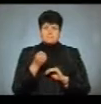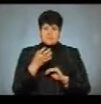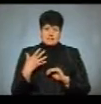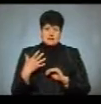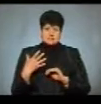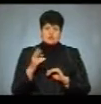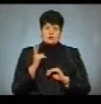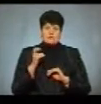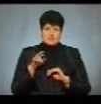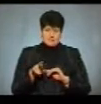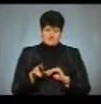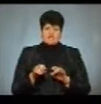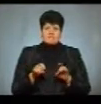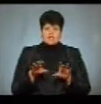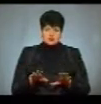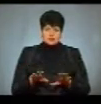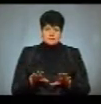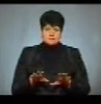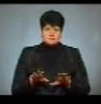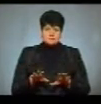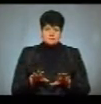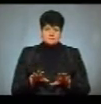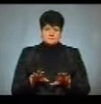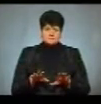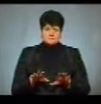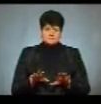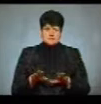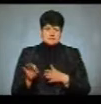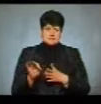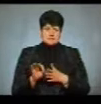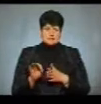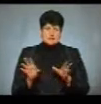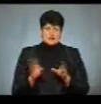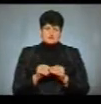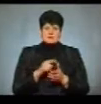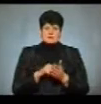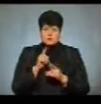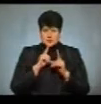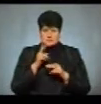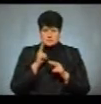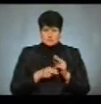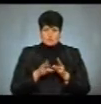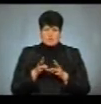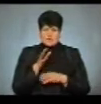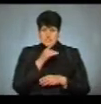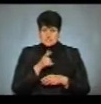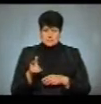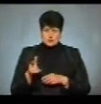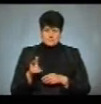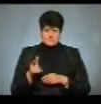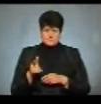15 квітня, вирішили і разом з міською владою завершити опалювальний сезон. Крім